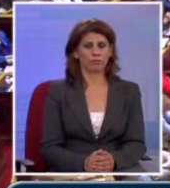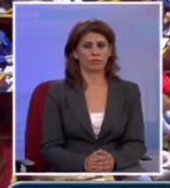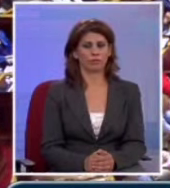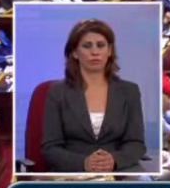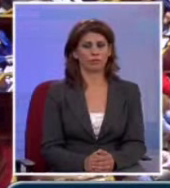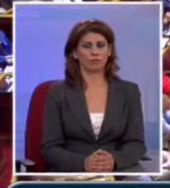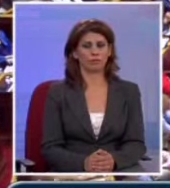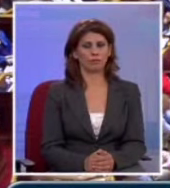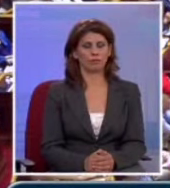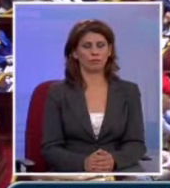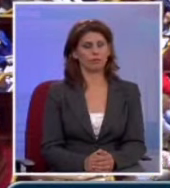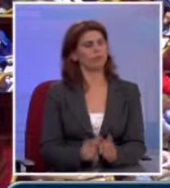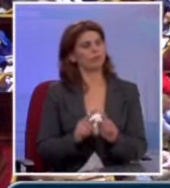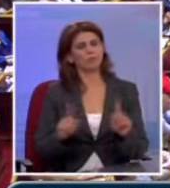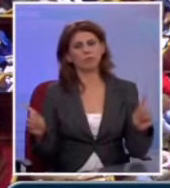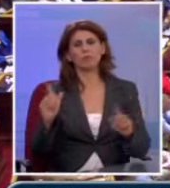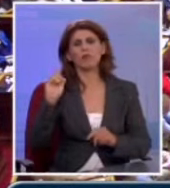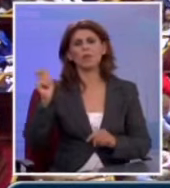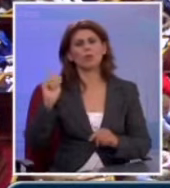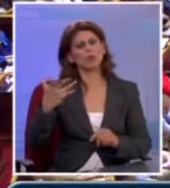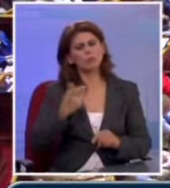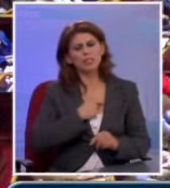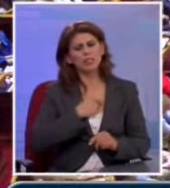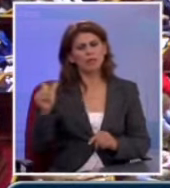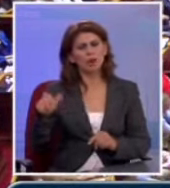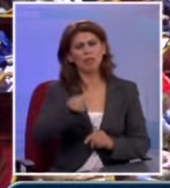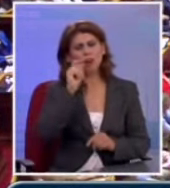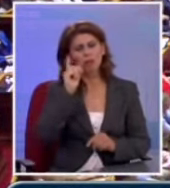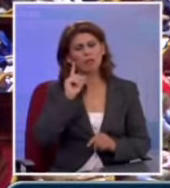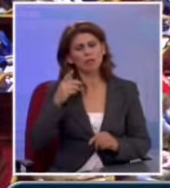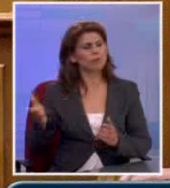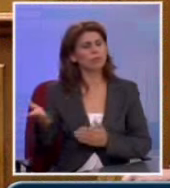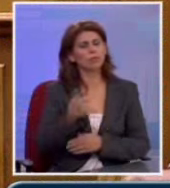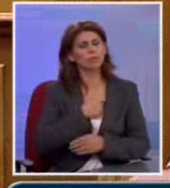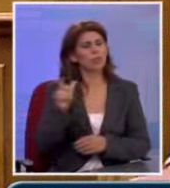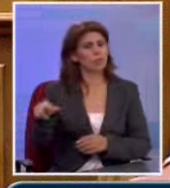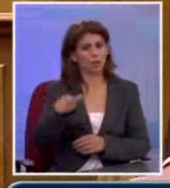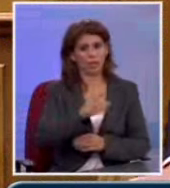Ανεξάρτητα από τις πολιτικές πεποιθήσεις του καθενός και της καθεμιάς μας,